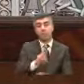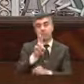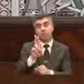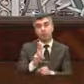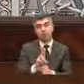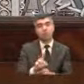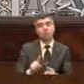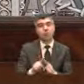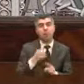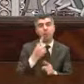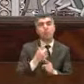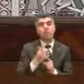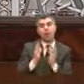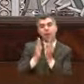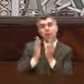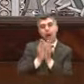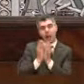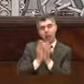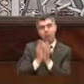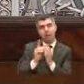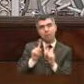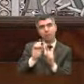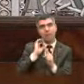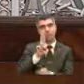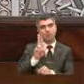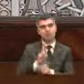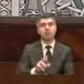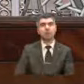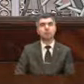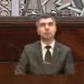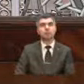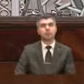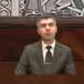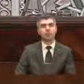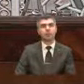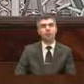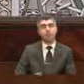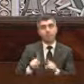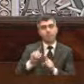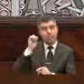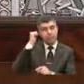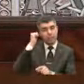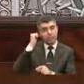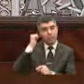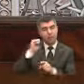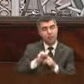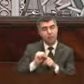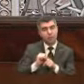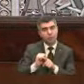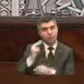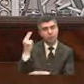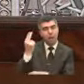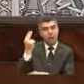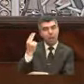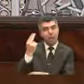حرمان تلامذة الدورة الاستدراكية سلك البكالوريا من مدى ملائمة التكوين الجامعي لحاجيات سوق